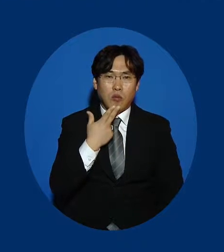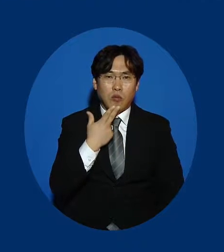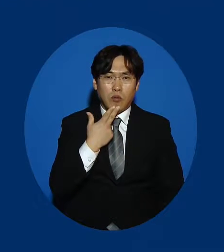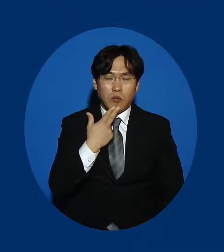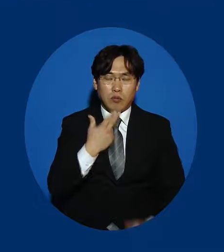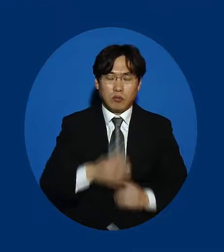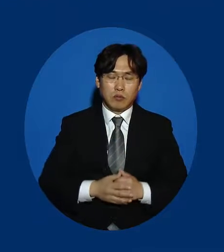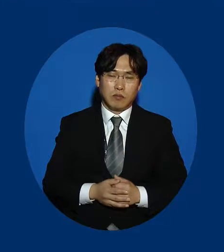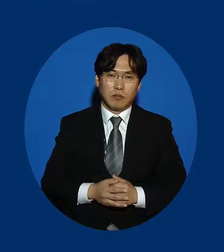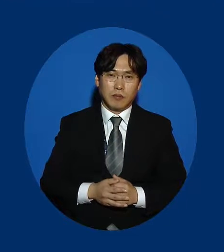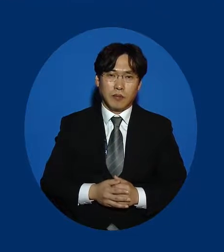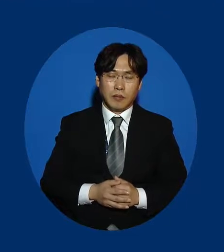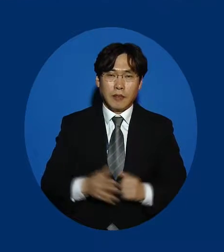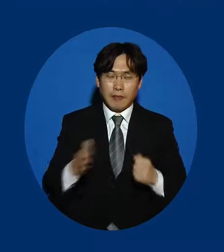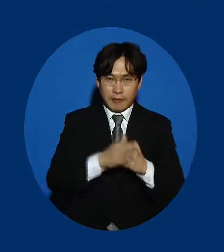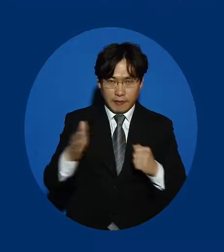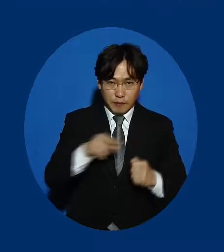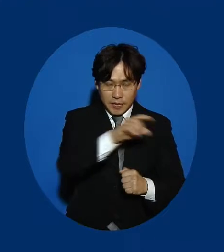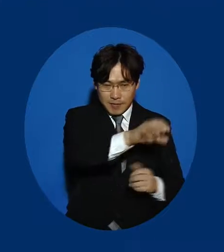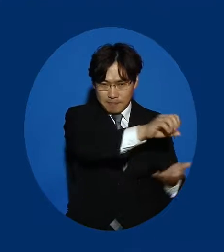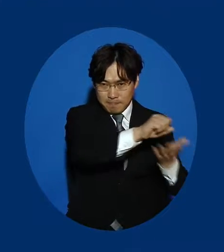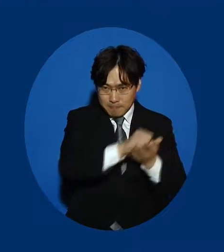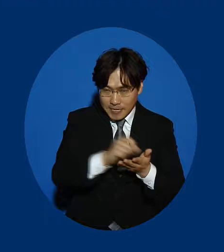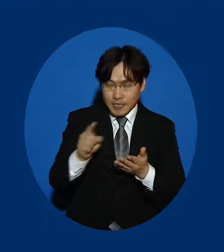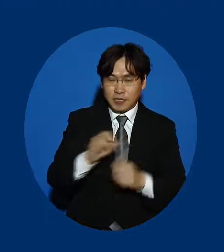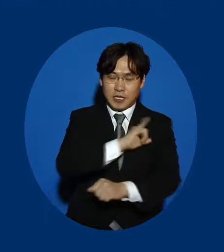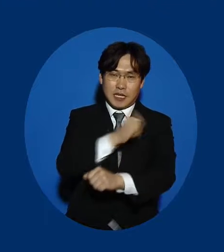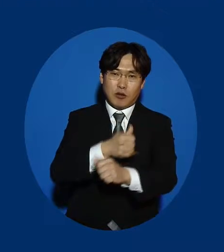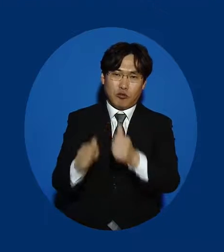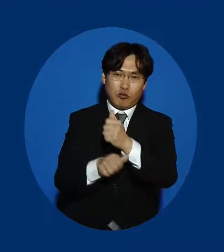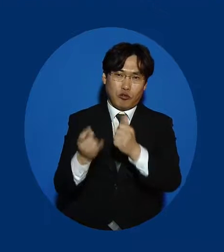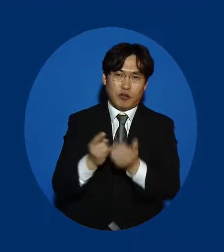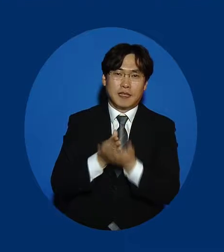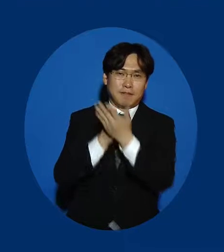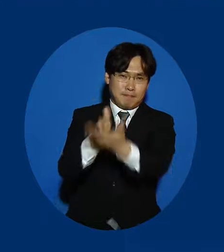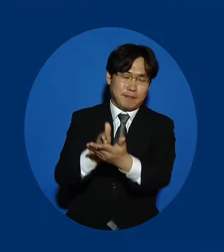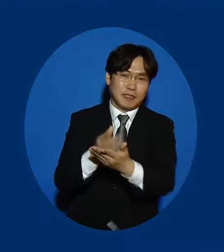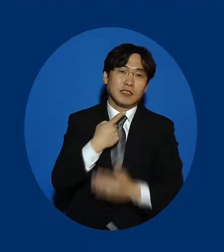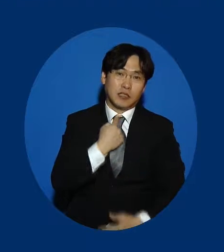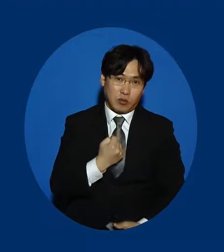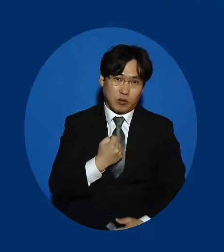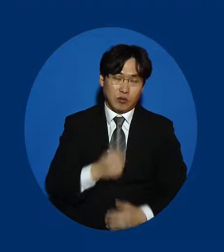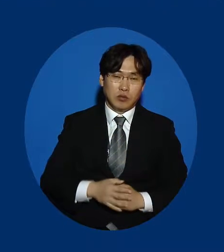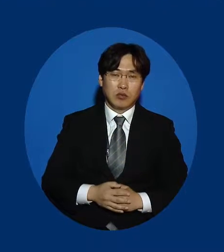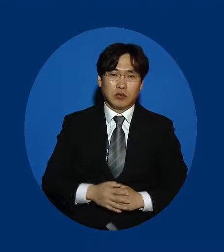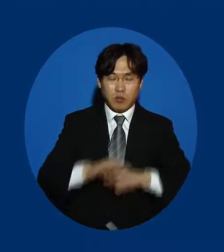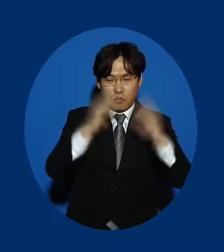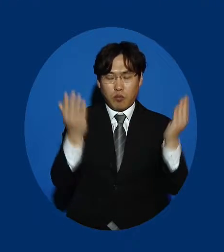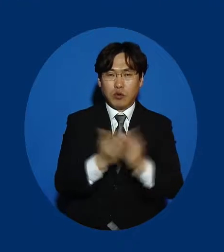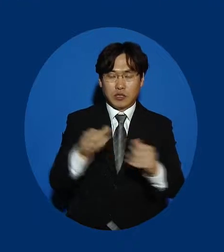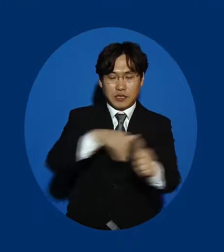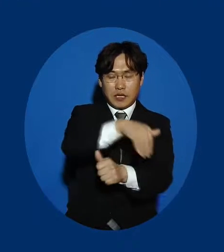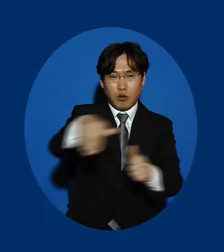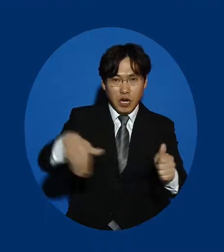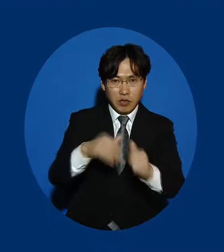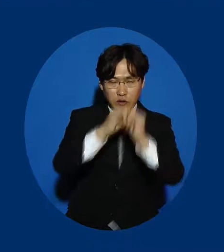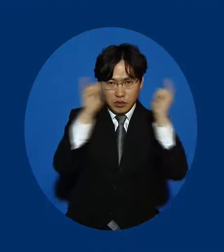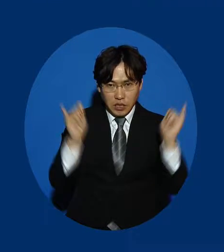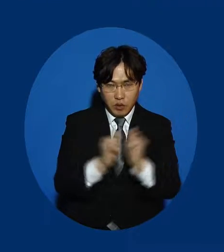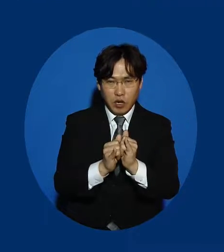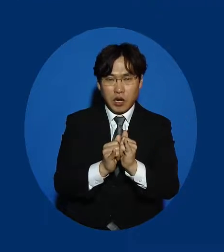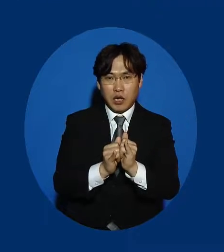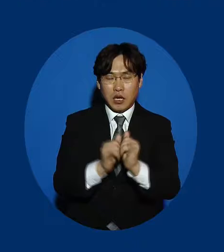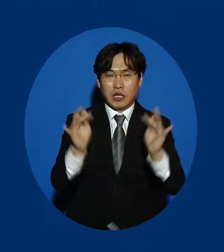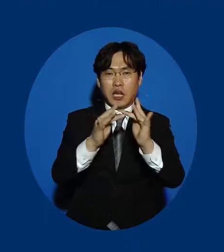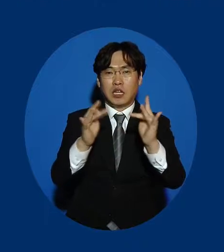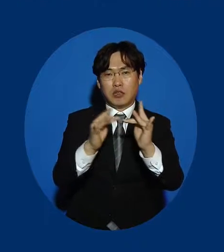제가 지금 진정을 한 상태고 인권위가 지금 조사를 하고 있습니다. 어쨌든 모든 상황에 있어서 다